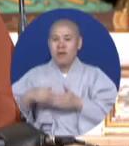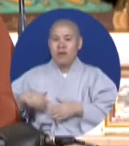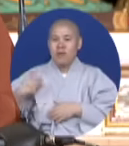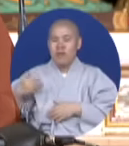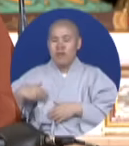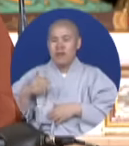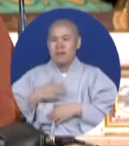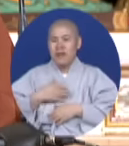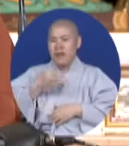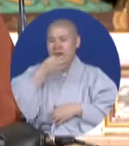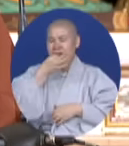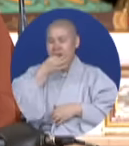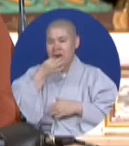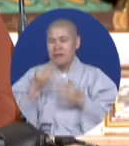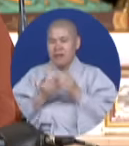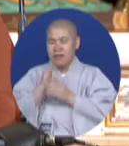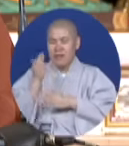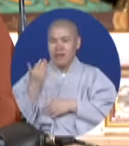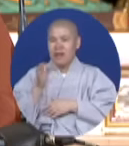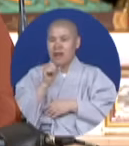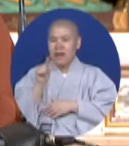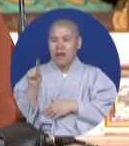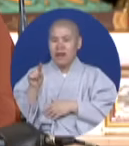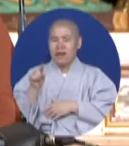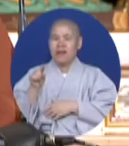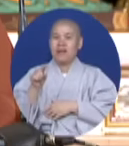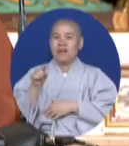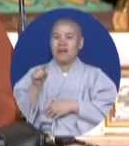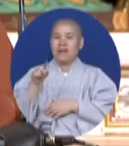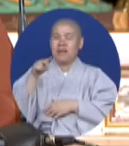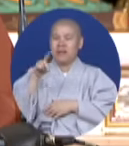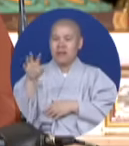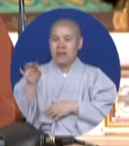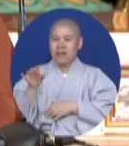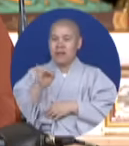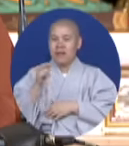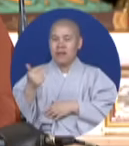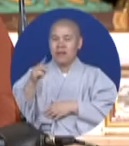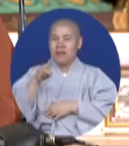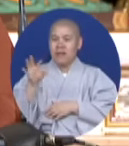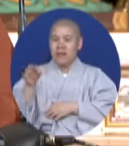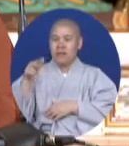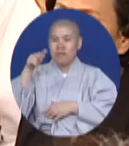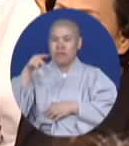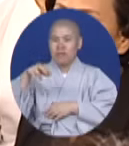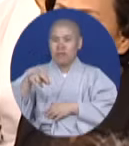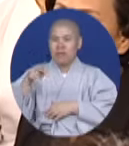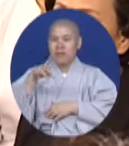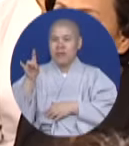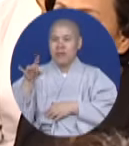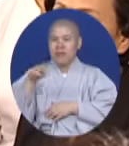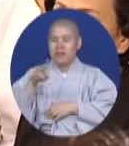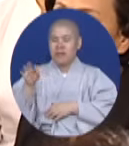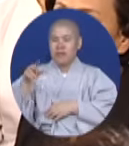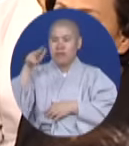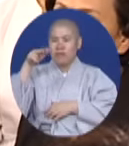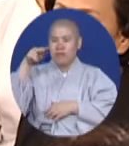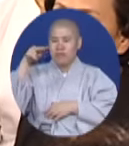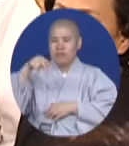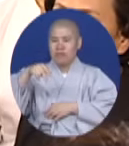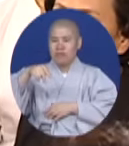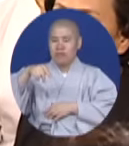집착이 이렇게 아상, 인상, 중생상, 수자상을 일으키게 됩니다. 그러니까